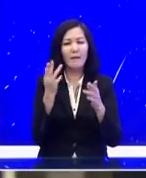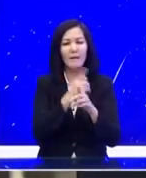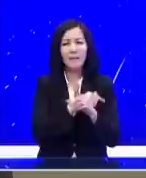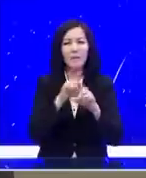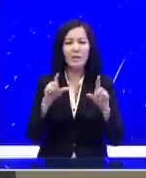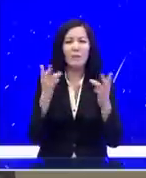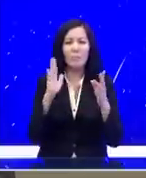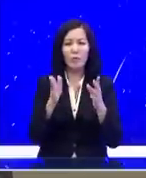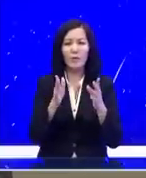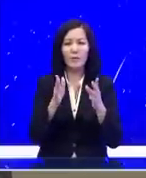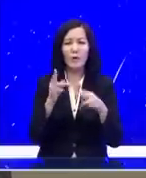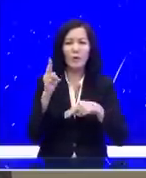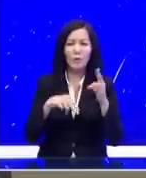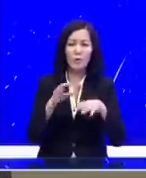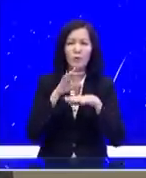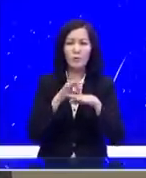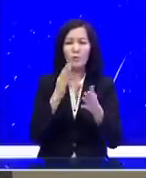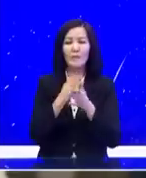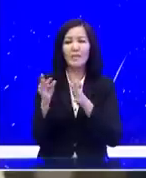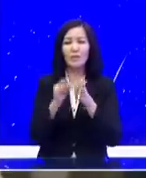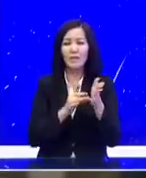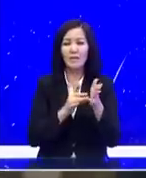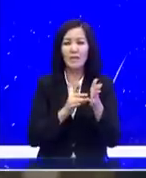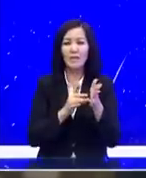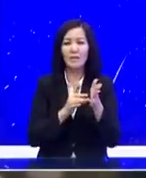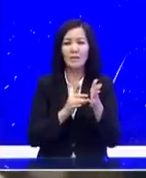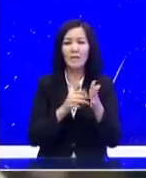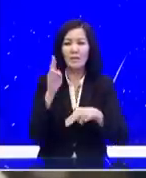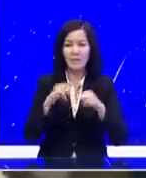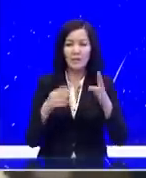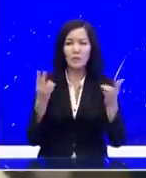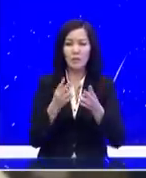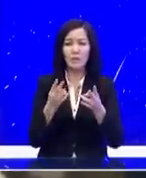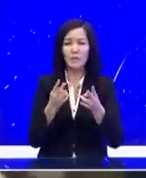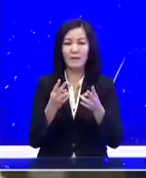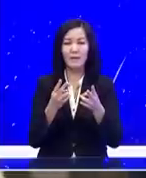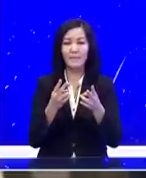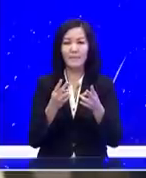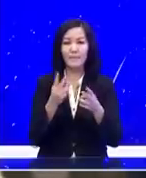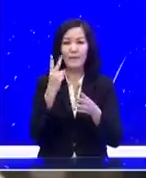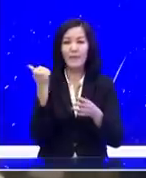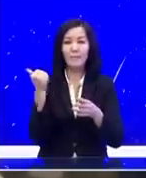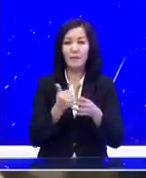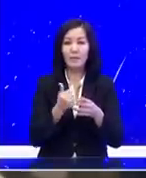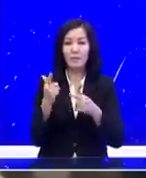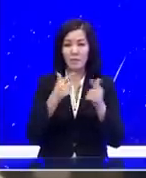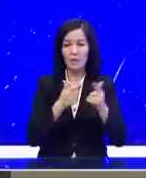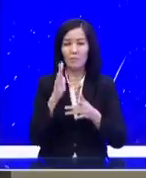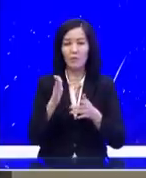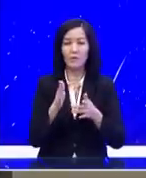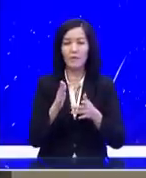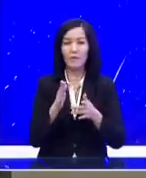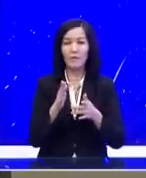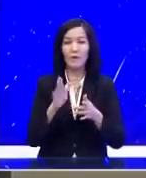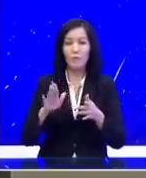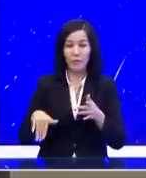болады? Құрылыс қазір қарқынды жүріп жатыр. Жедел түрде салынып жатыр ғой бұл емхана. Екі аптаның ішінде дайын болады.